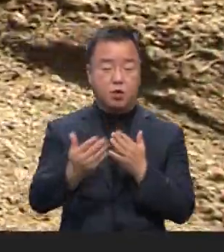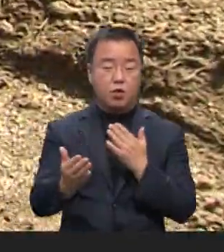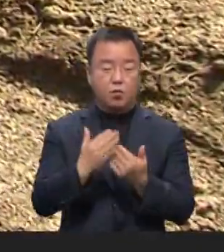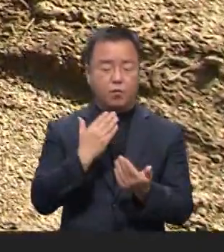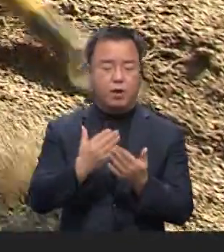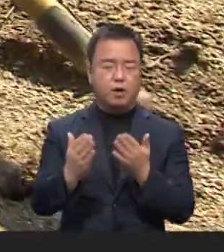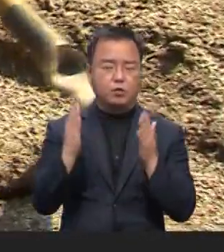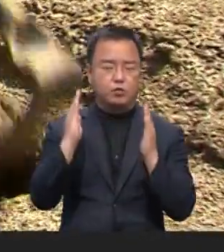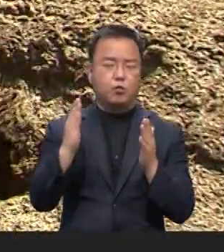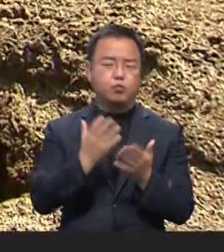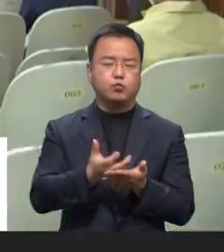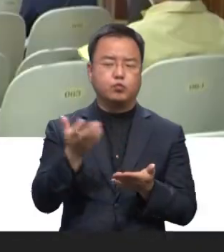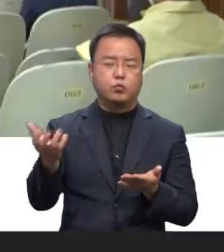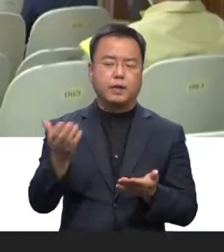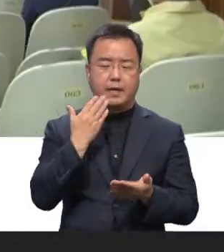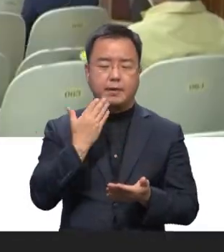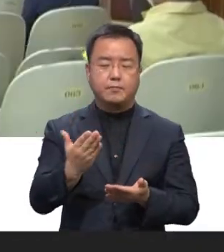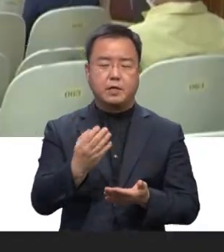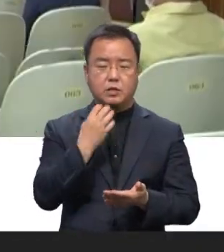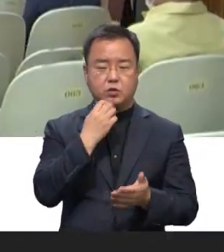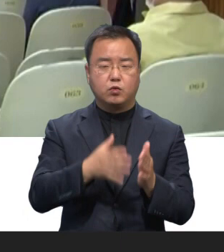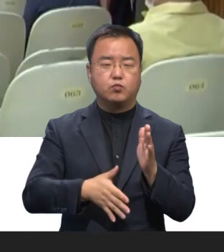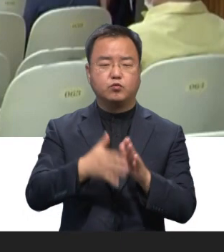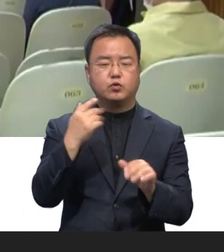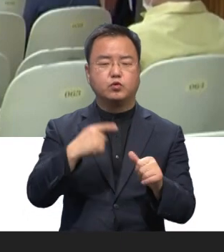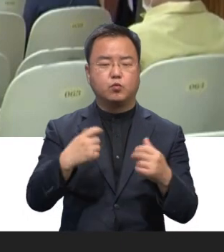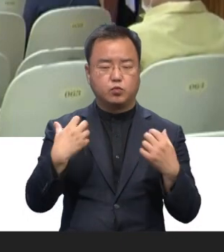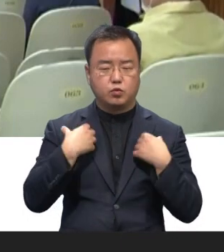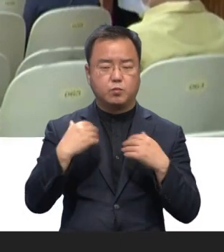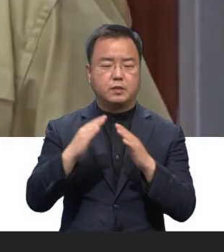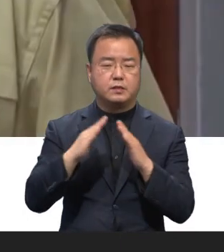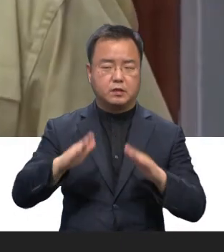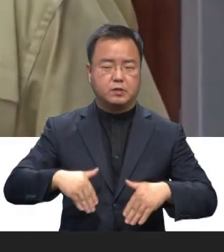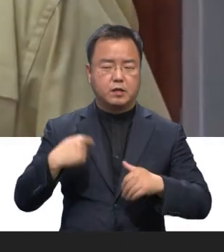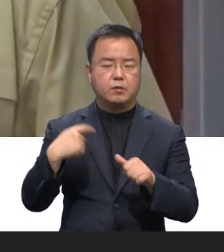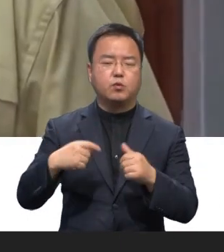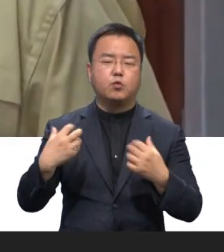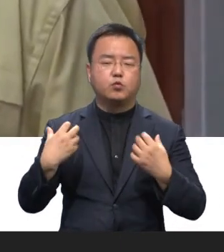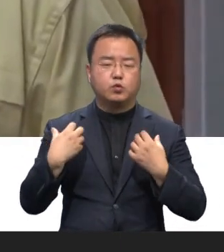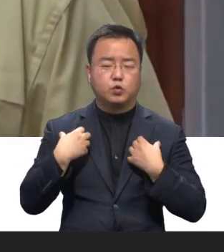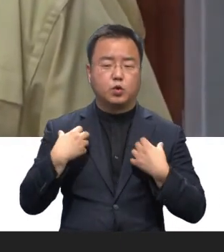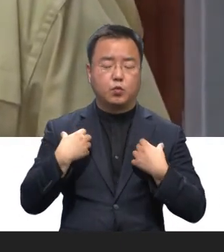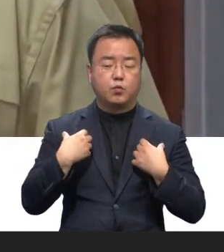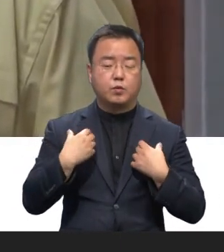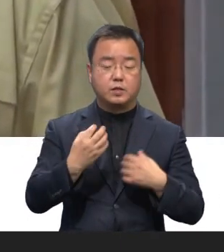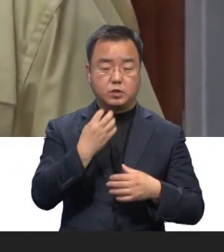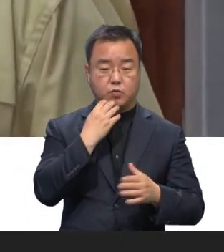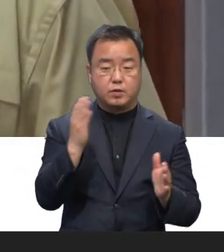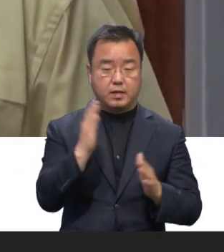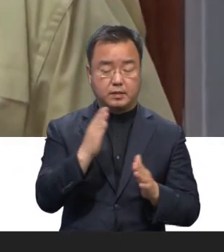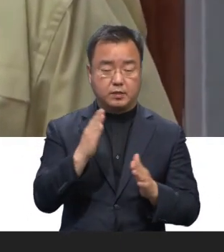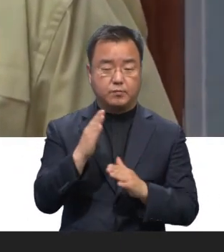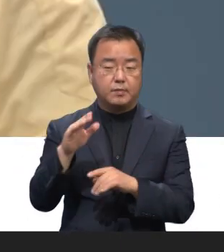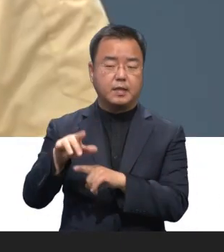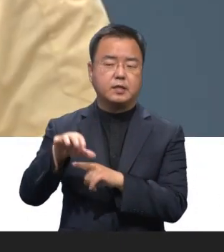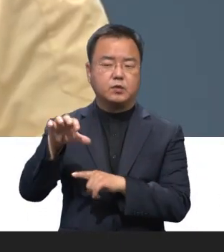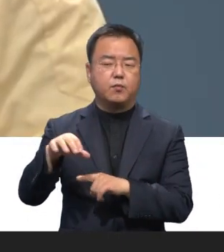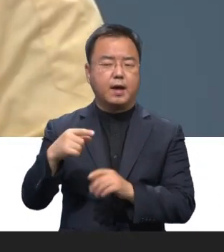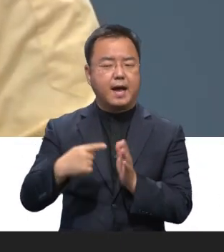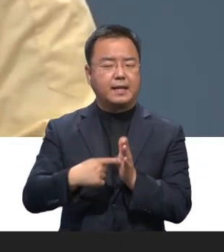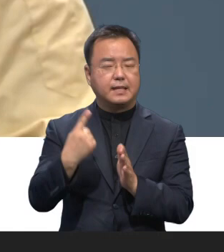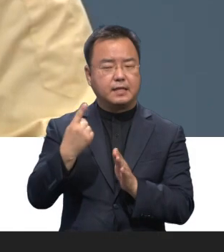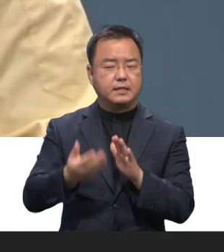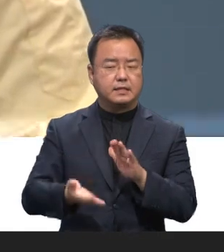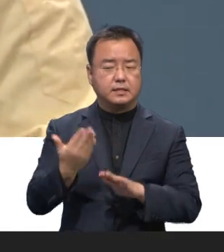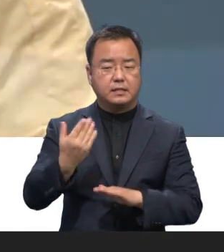가능해집니다. 서울시교육청과 전라남도교육청은 서울 학생들이 전남의 농촌 학교에서 한 학기 이상 수업을 듣고 지자체는